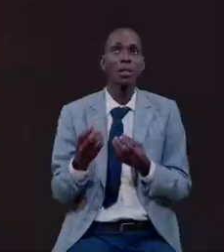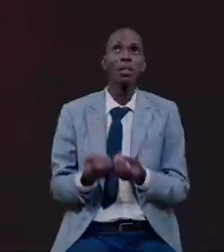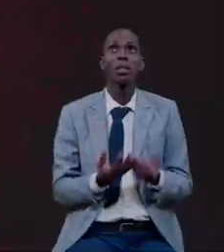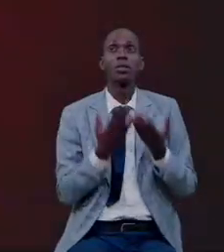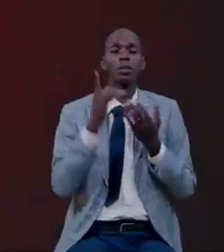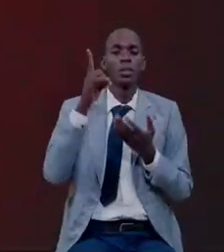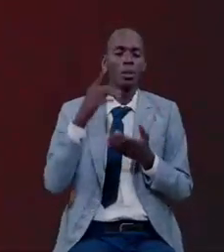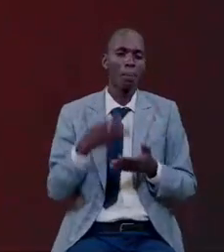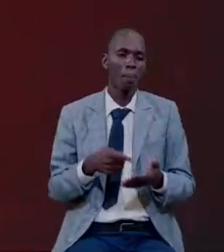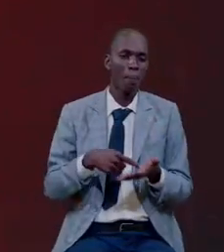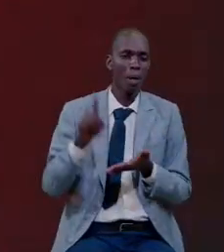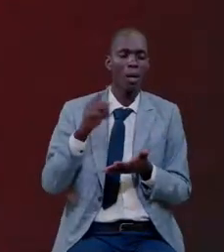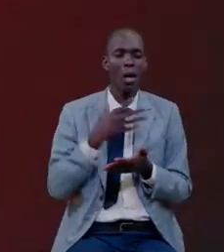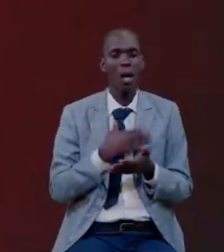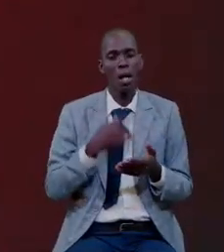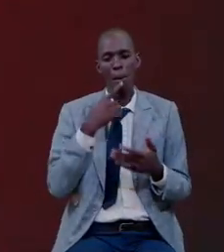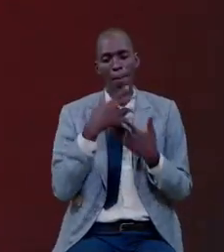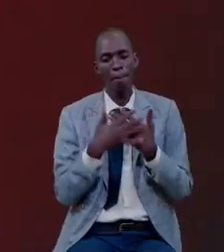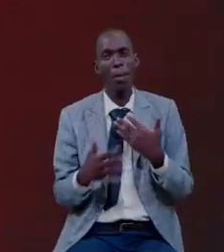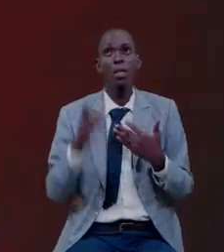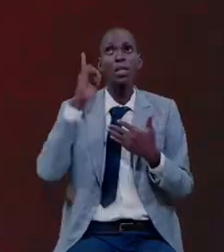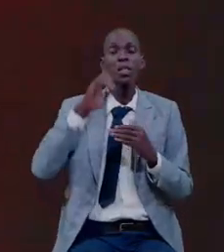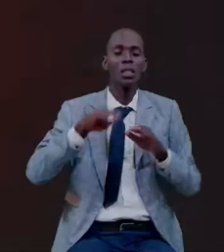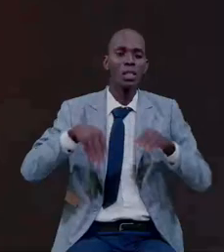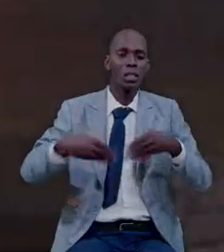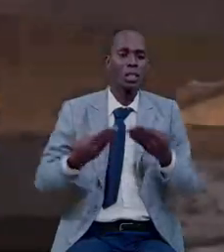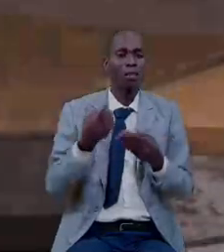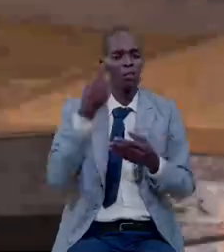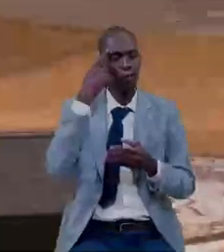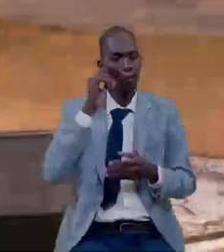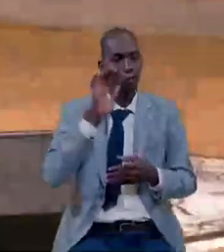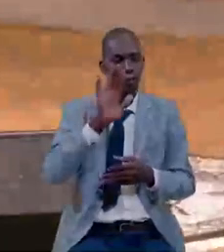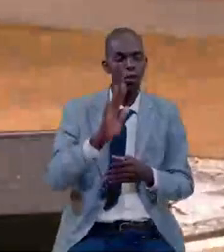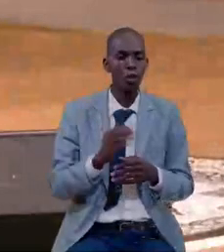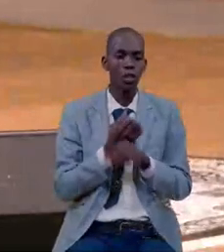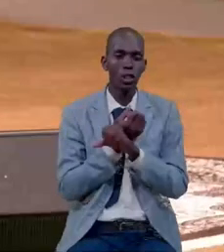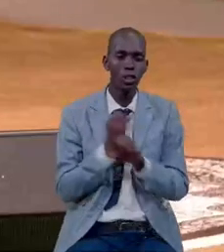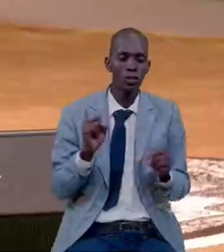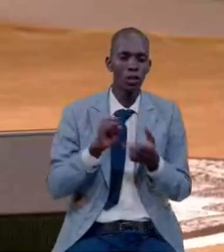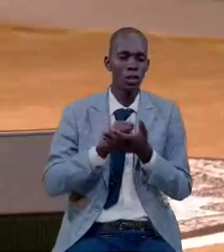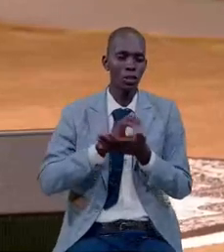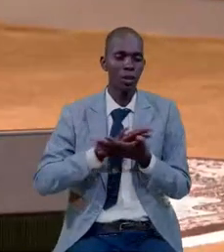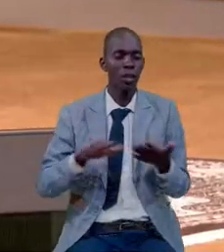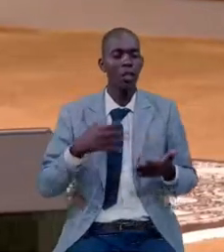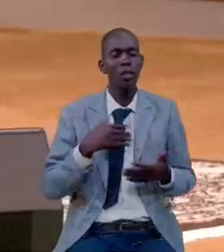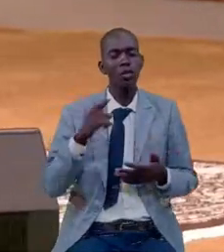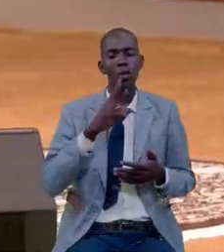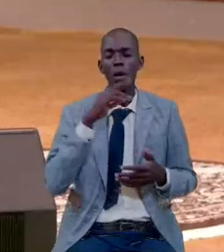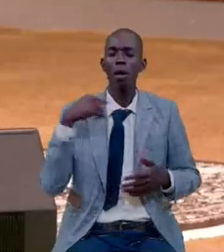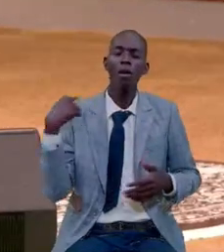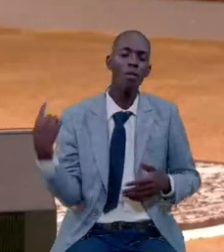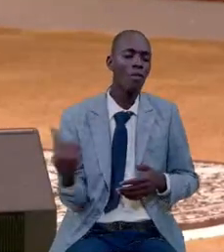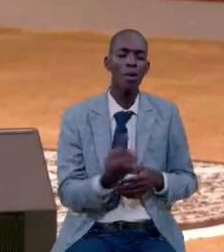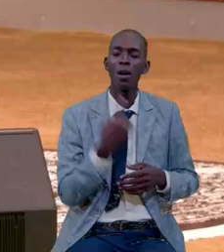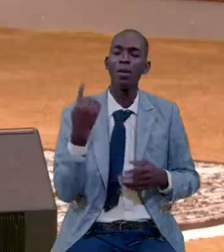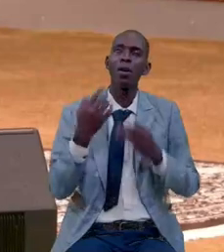fait, le sang qu'il a versé pour votre salut, pour votre sanctification. Vous êtes à jamais reconnaissant. En